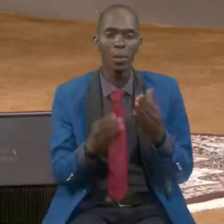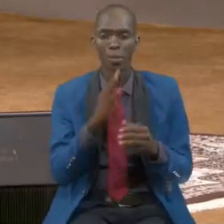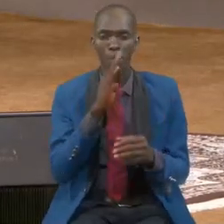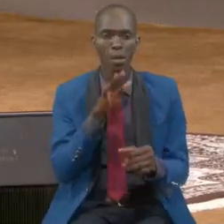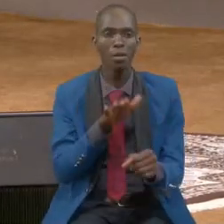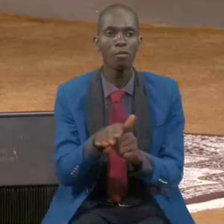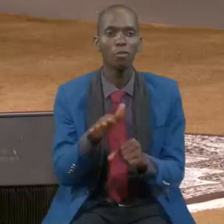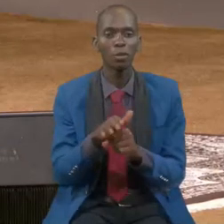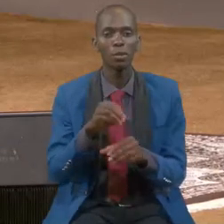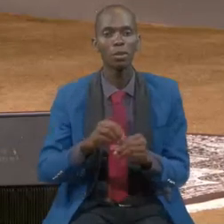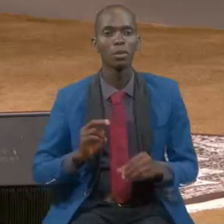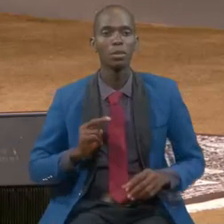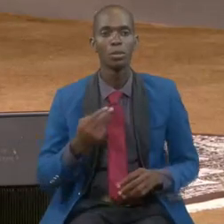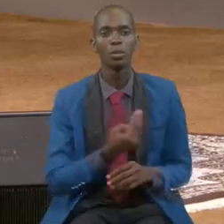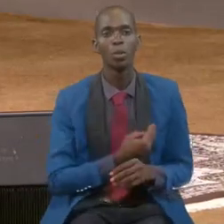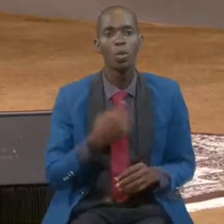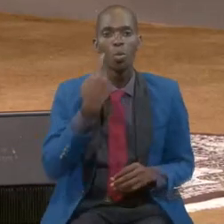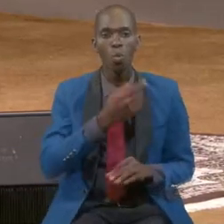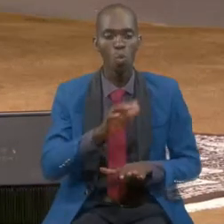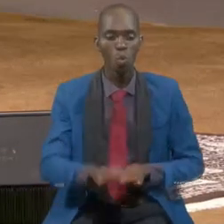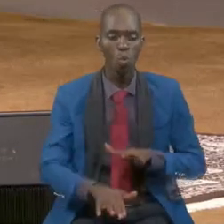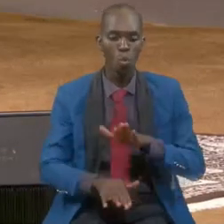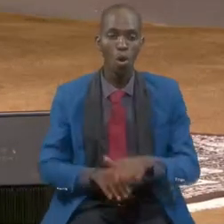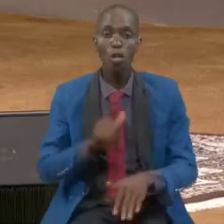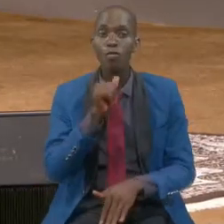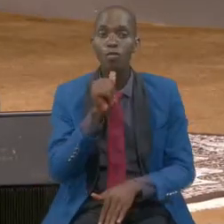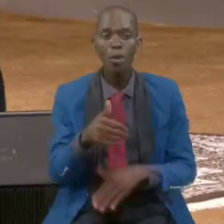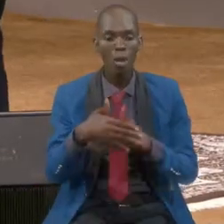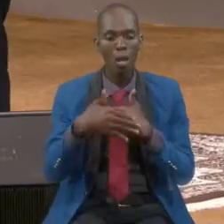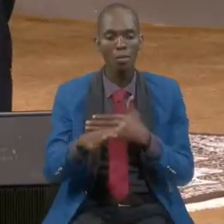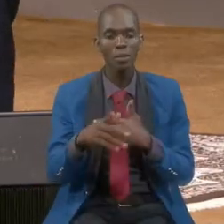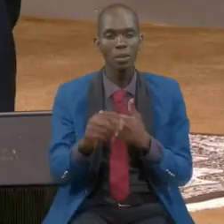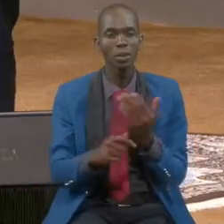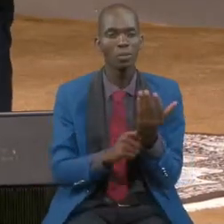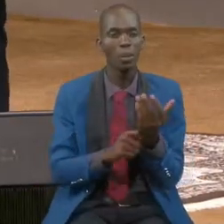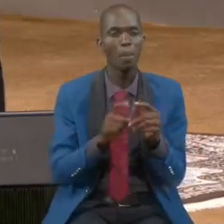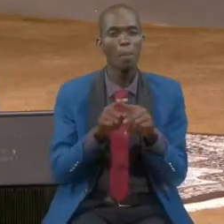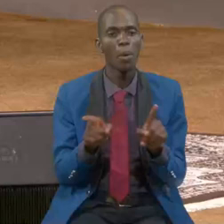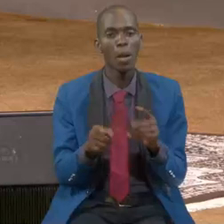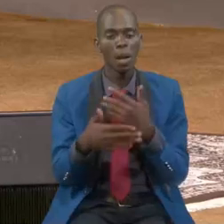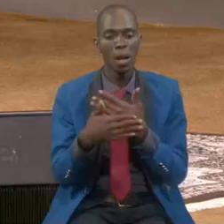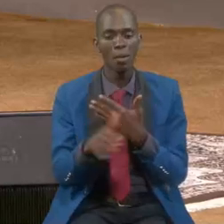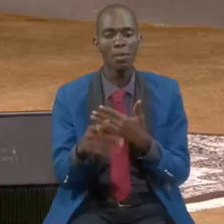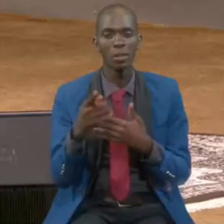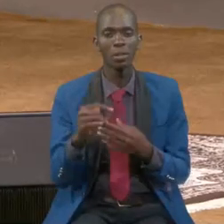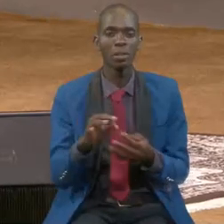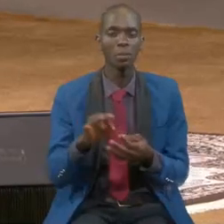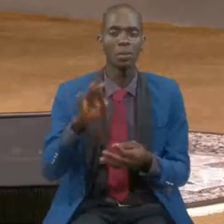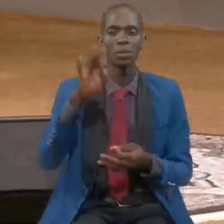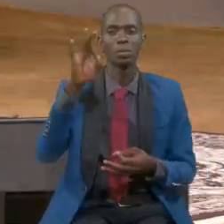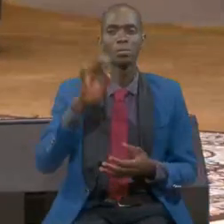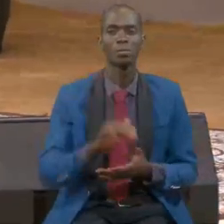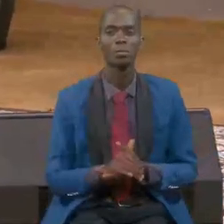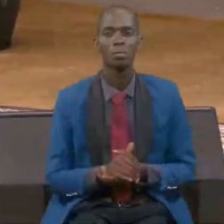loi fut accomplie en nous, qui marchons non selon la chair, mais